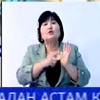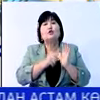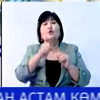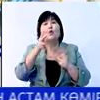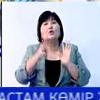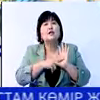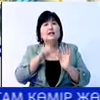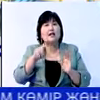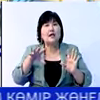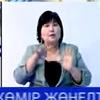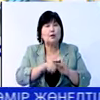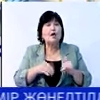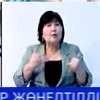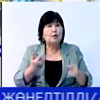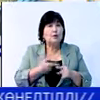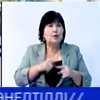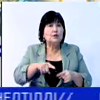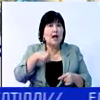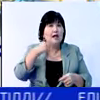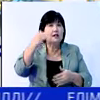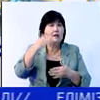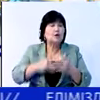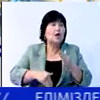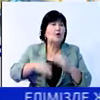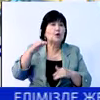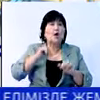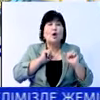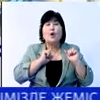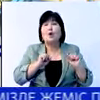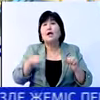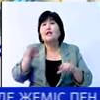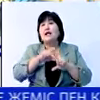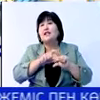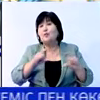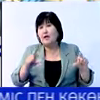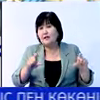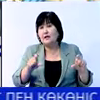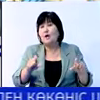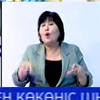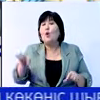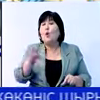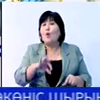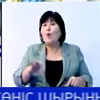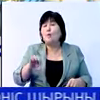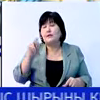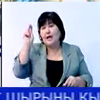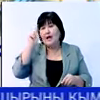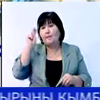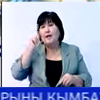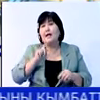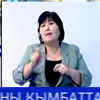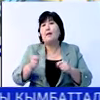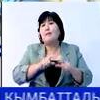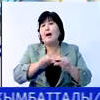отыр. Қазір бұл осы жаңа аталып өткен жоғарыдағы қорғаныс департаментіміз, облыстық білім басқармасы, жастар